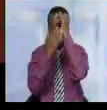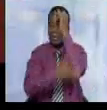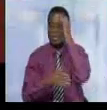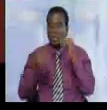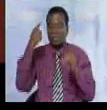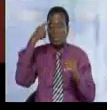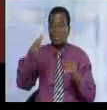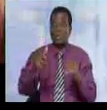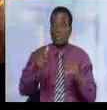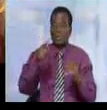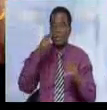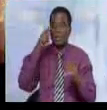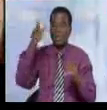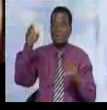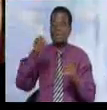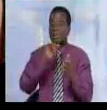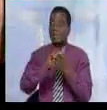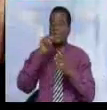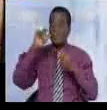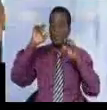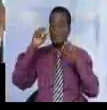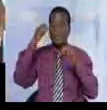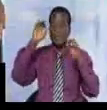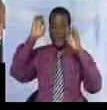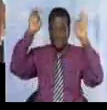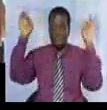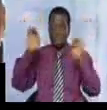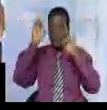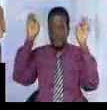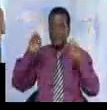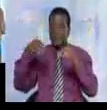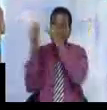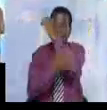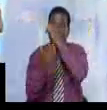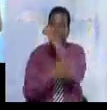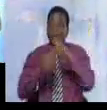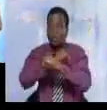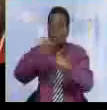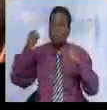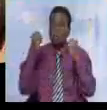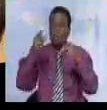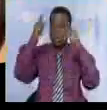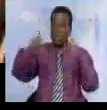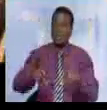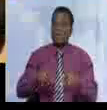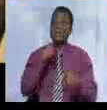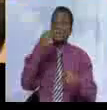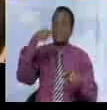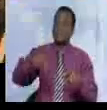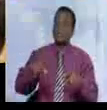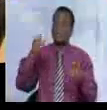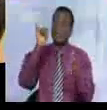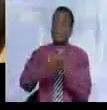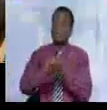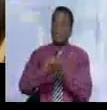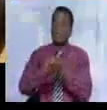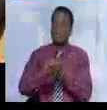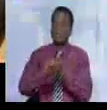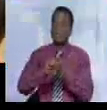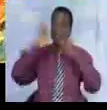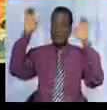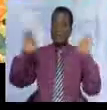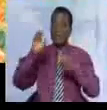le tubercule a sauvé des peuples lors des différentes guerres d'installation intervenues au XVIIIe siècle. Il soutient également que cette célébration est à la fois